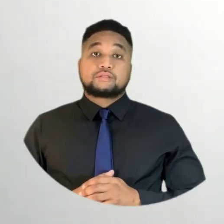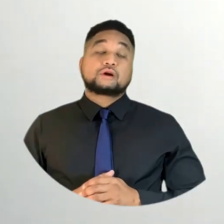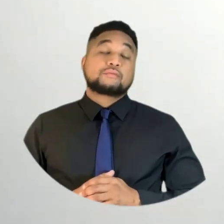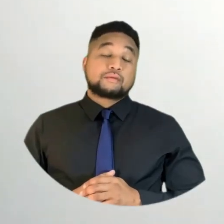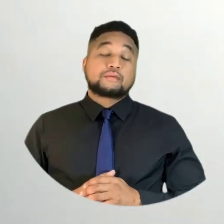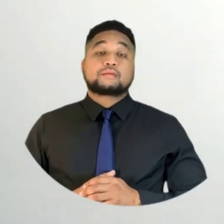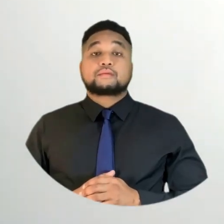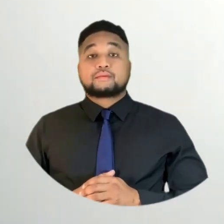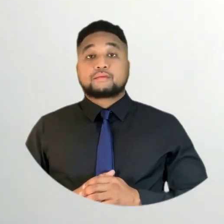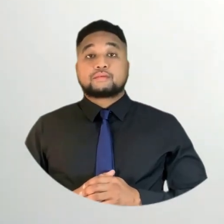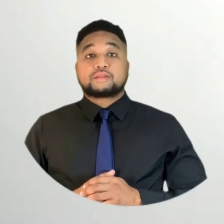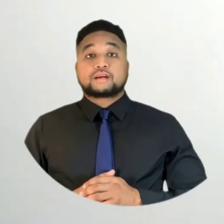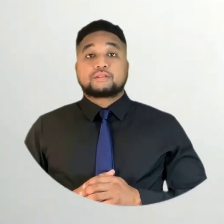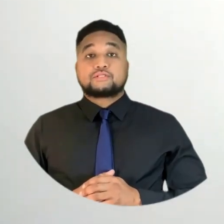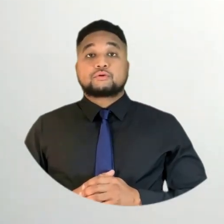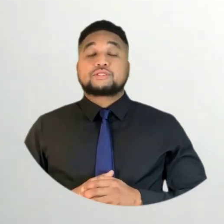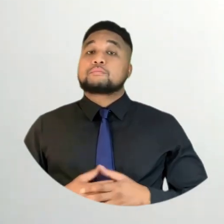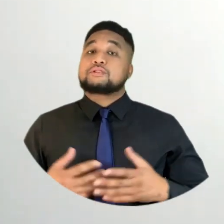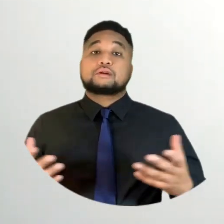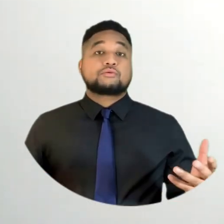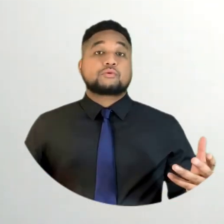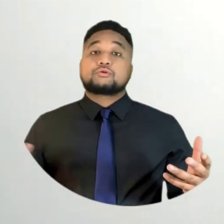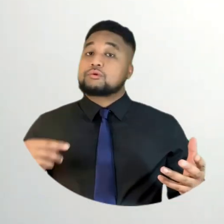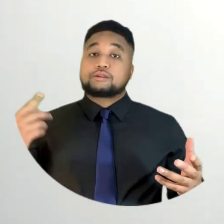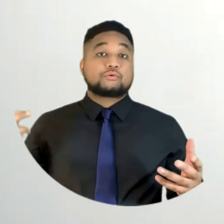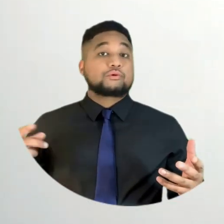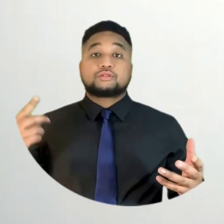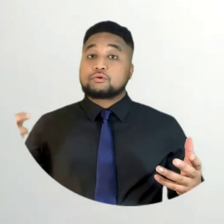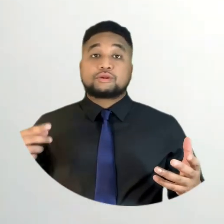ma daasoonaa